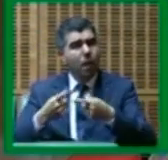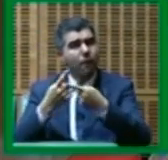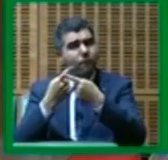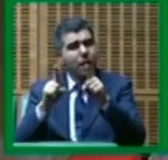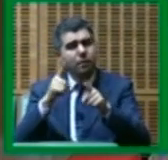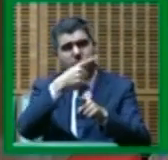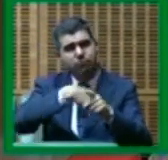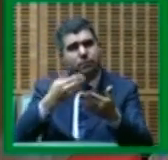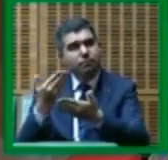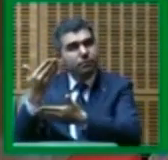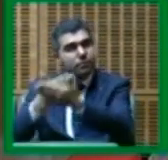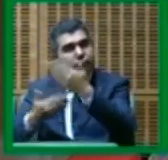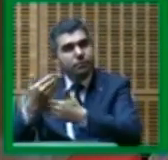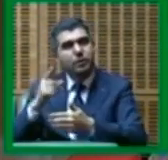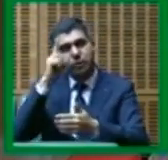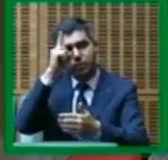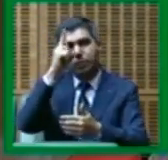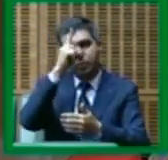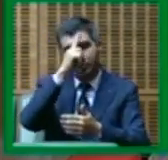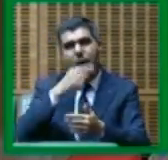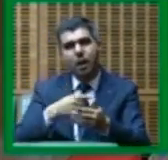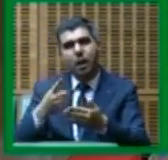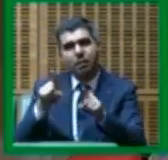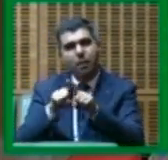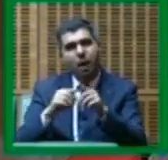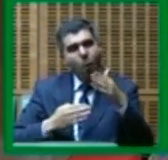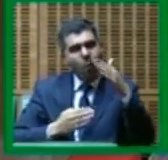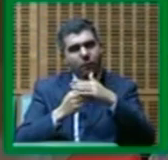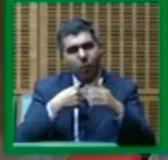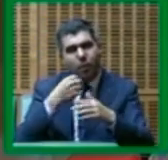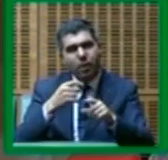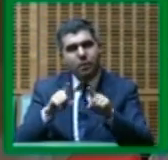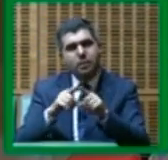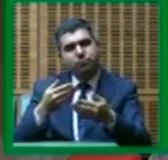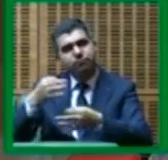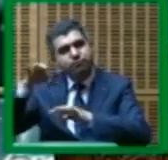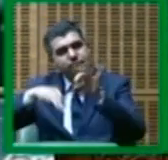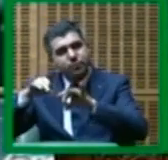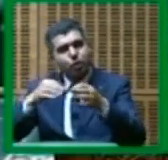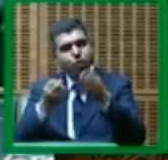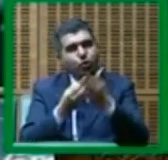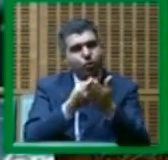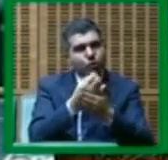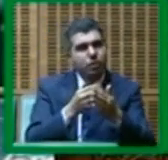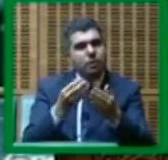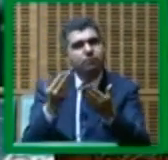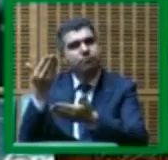هذه الامكانيه ديال التوقف ما عندناش اعتراض من ناحيه المبدا. نشوفوا الترتيبات